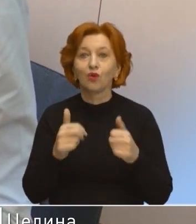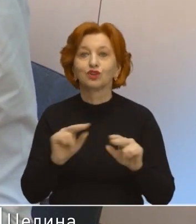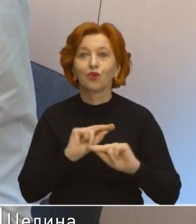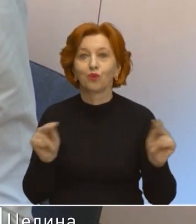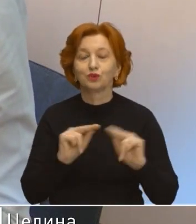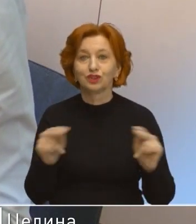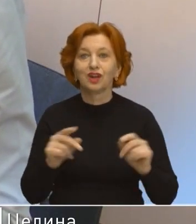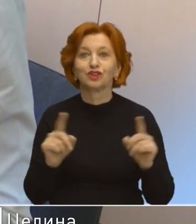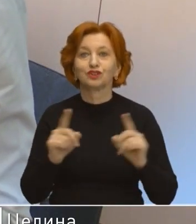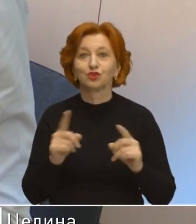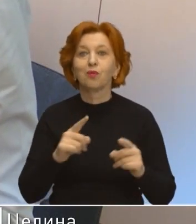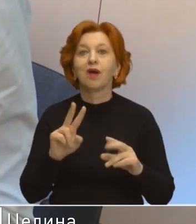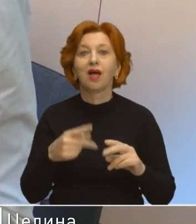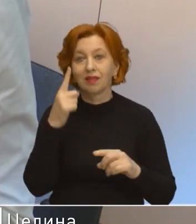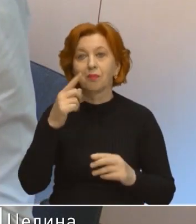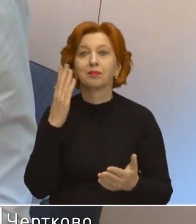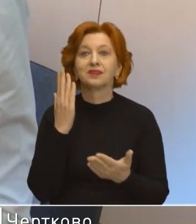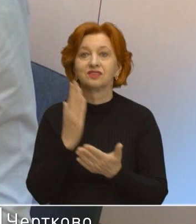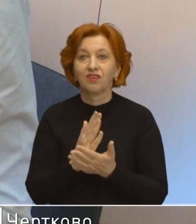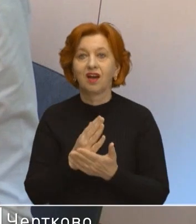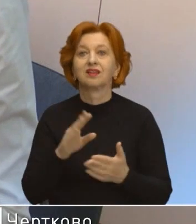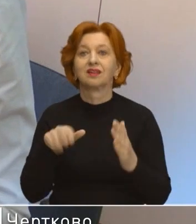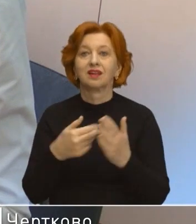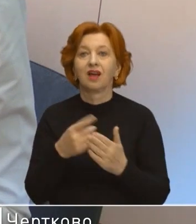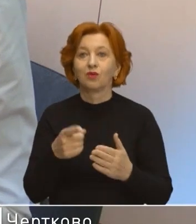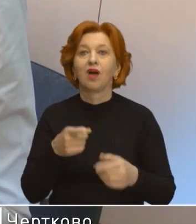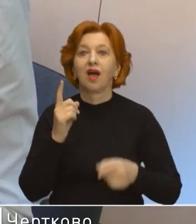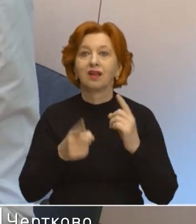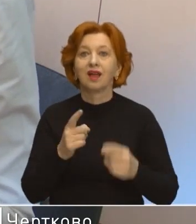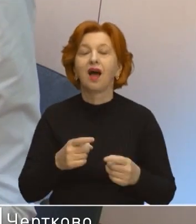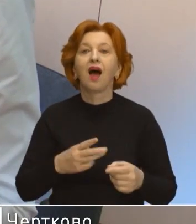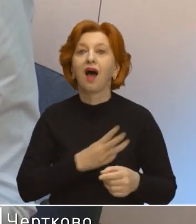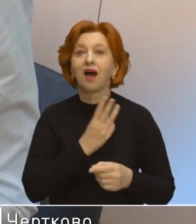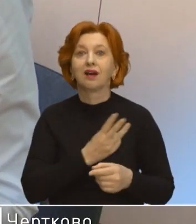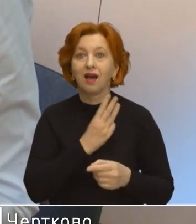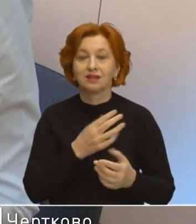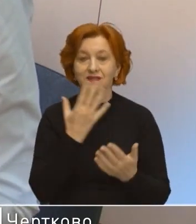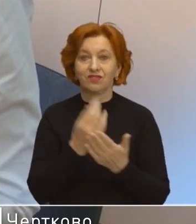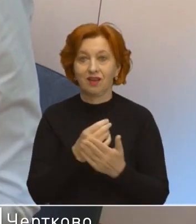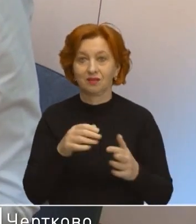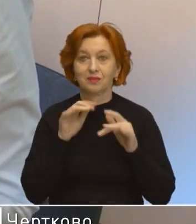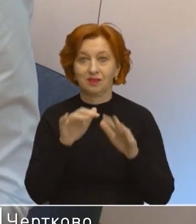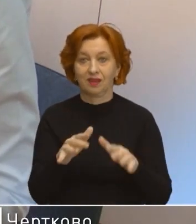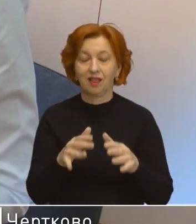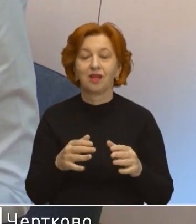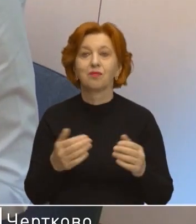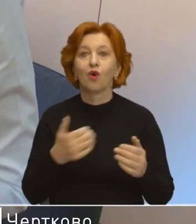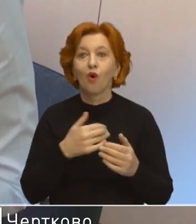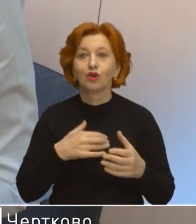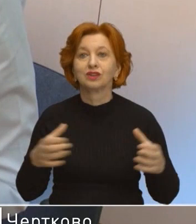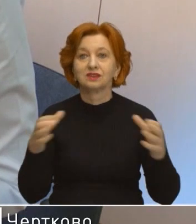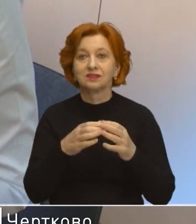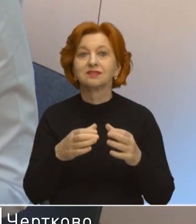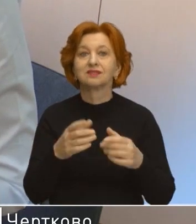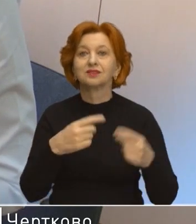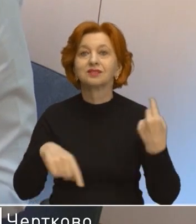для которых это призвание, для которых это вся жизнь, которые горят своим делом. И мне хочется показать, вот как-то развенчать